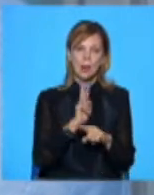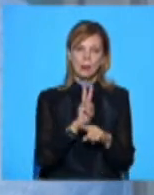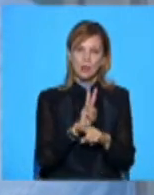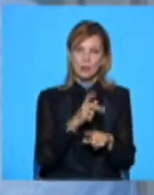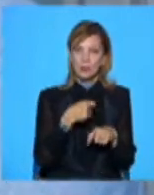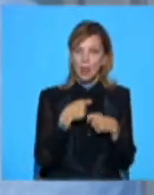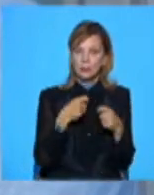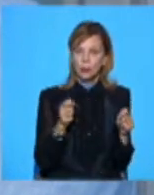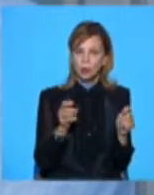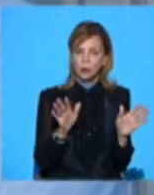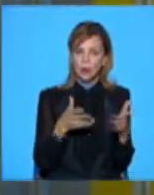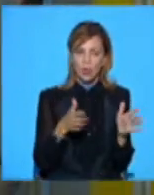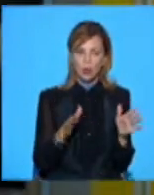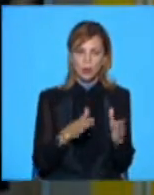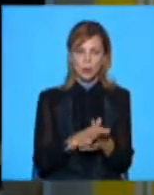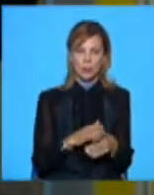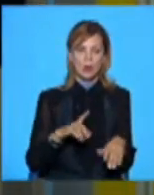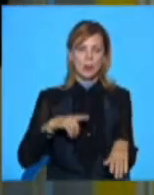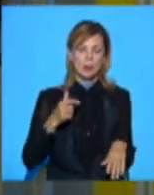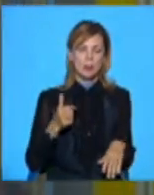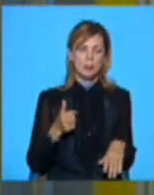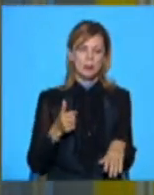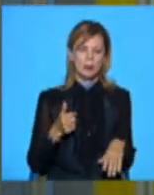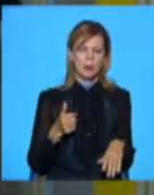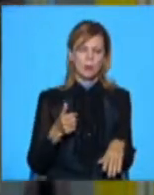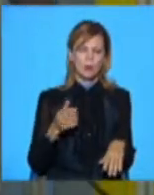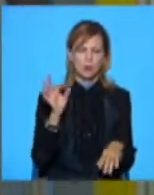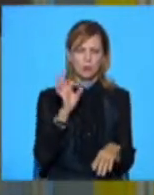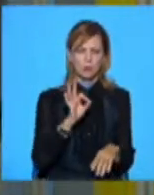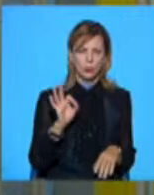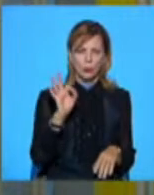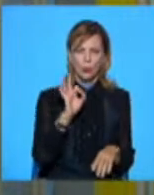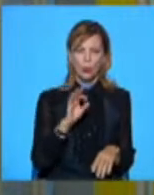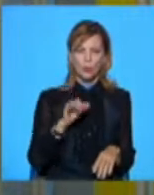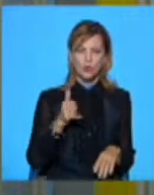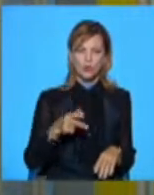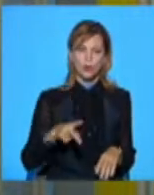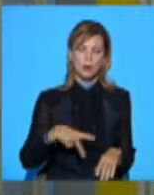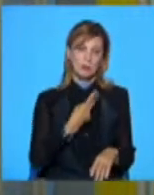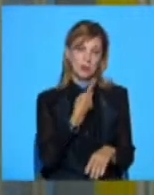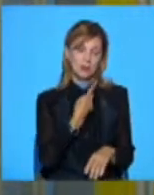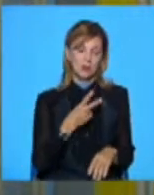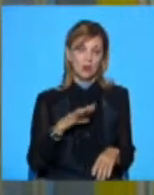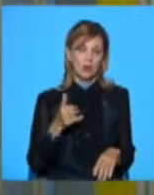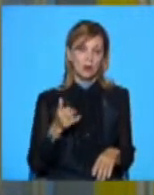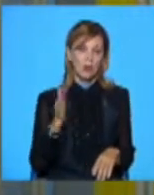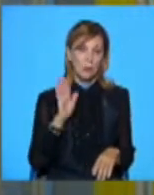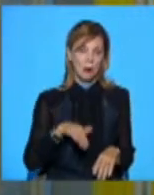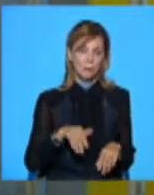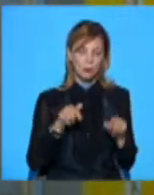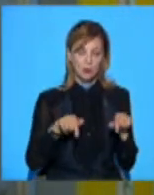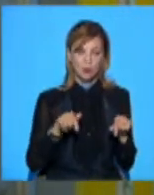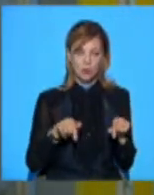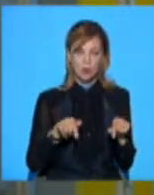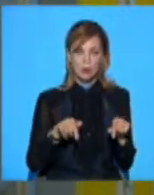actor și la tot. Suntem foarte norocoși și onorați că am avut